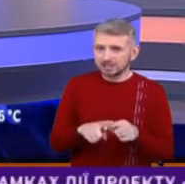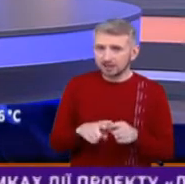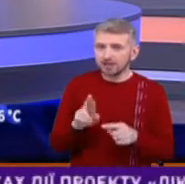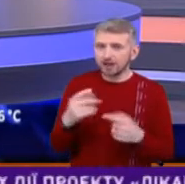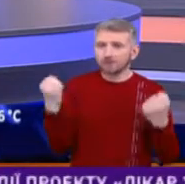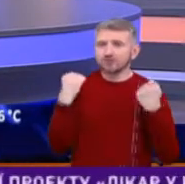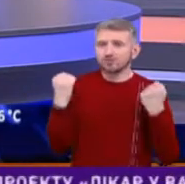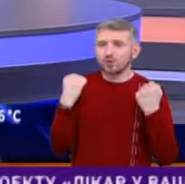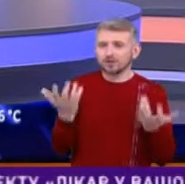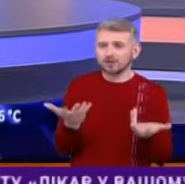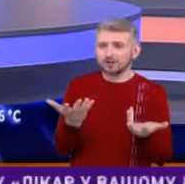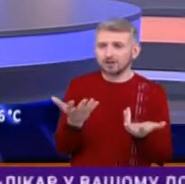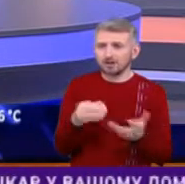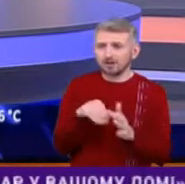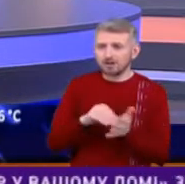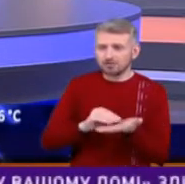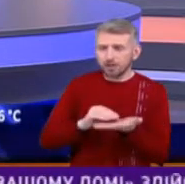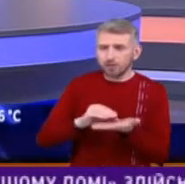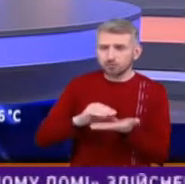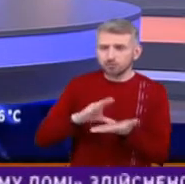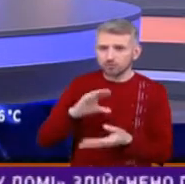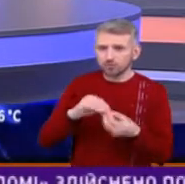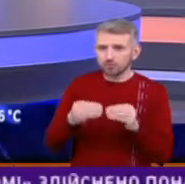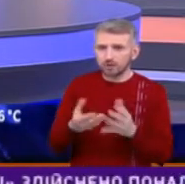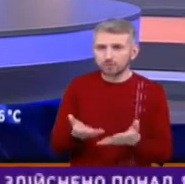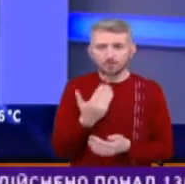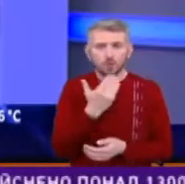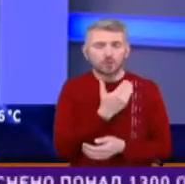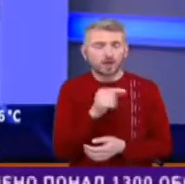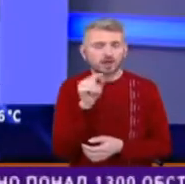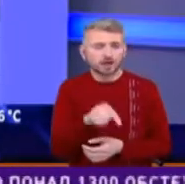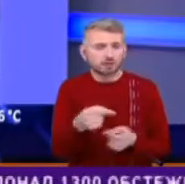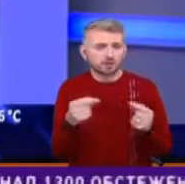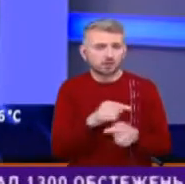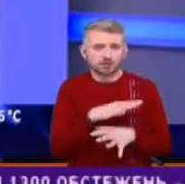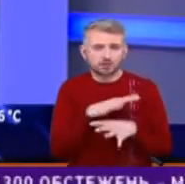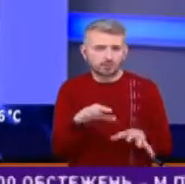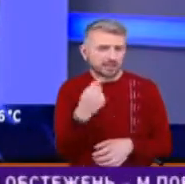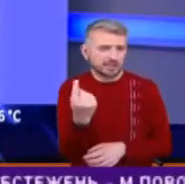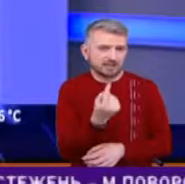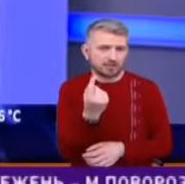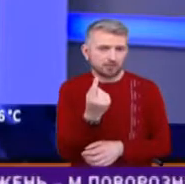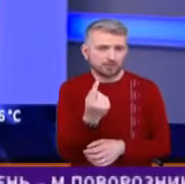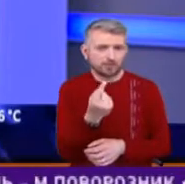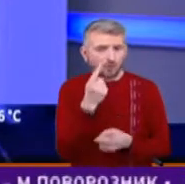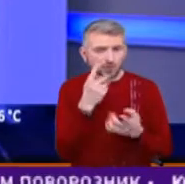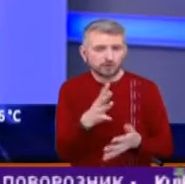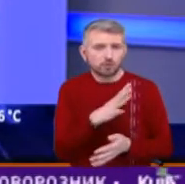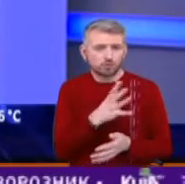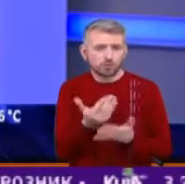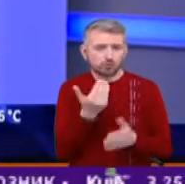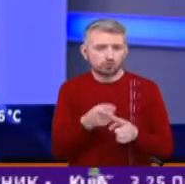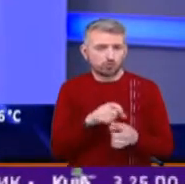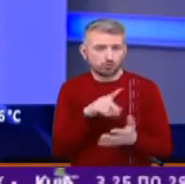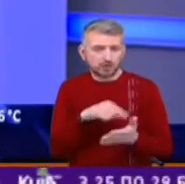спорті, накопичення проблеми? Ну, остання крапля точно не буває єдиною. Тому очевидно, що були до цього